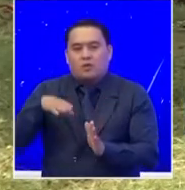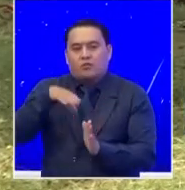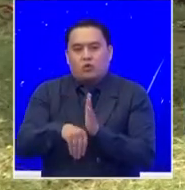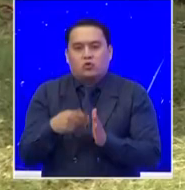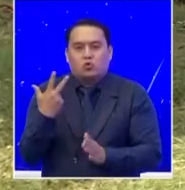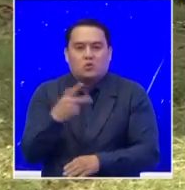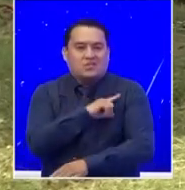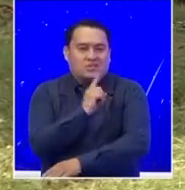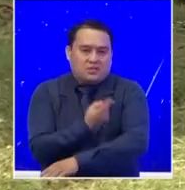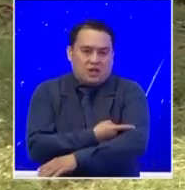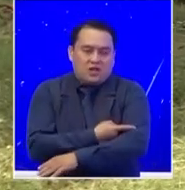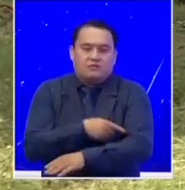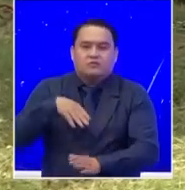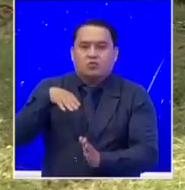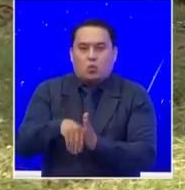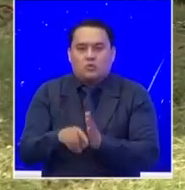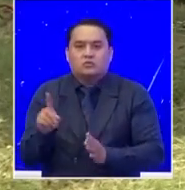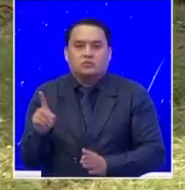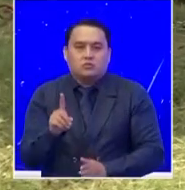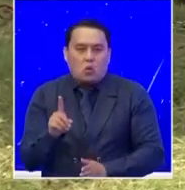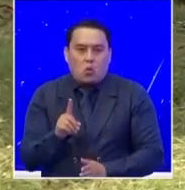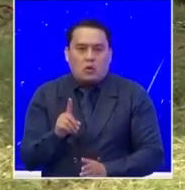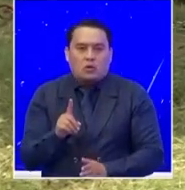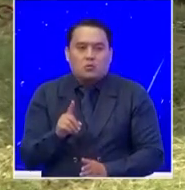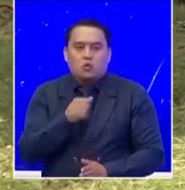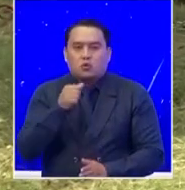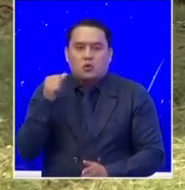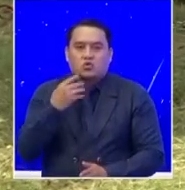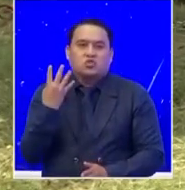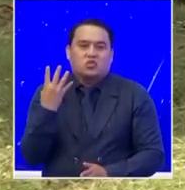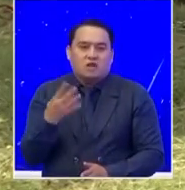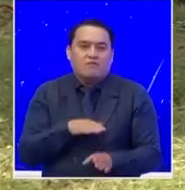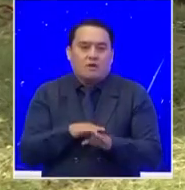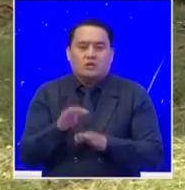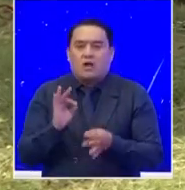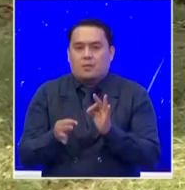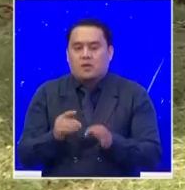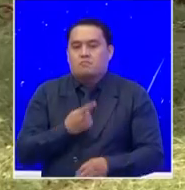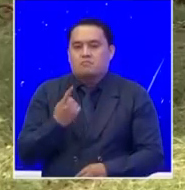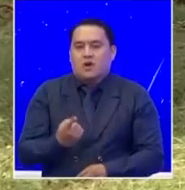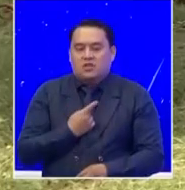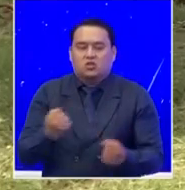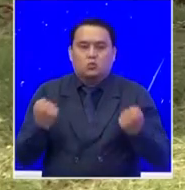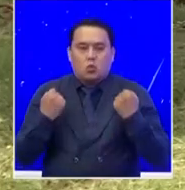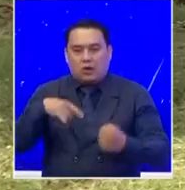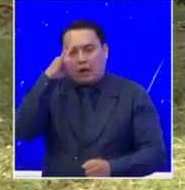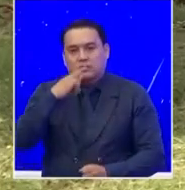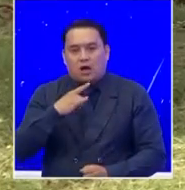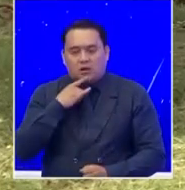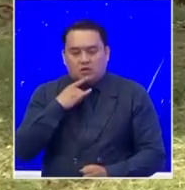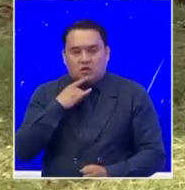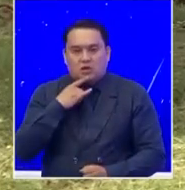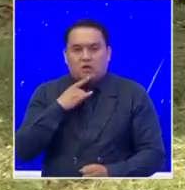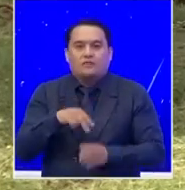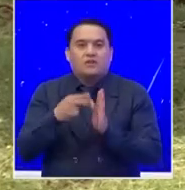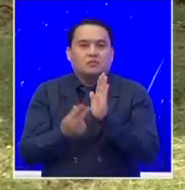лучших. Многие ребята входят в состав сборной Казахстана. За прошлый год 4 ученика выполнили норматив мастера спорта Казахстана, но им еще не